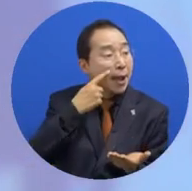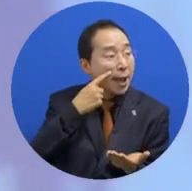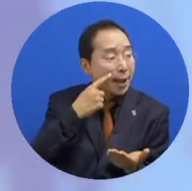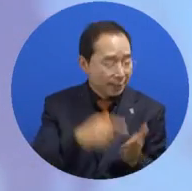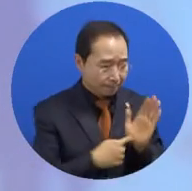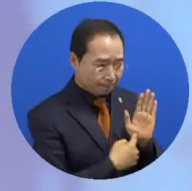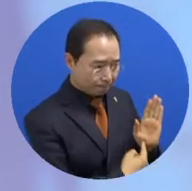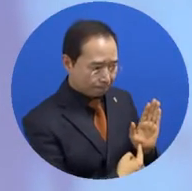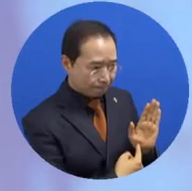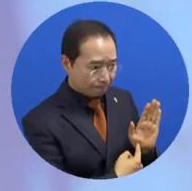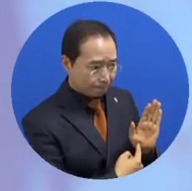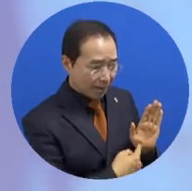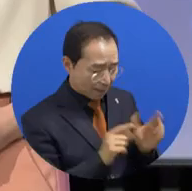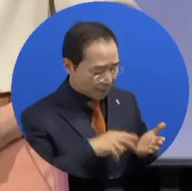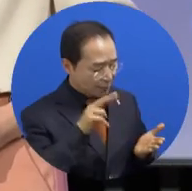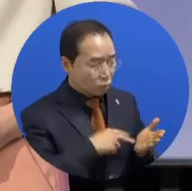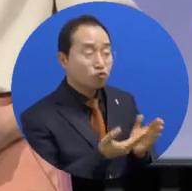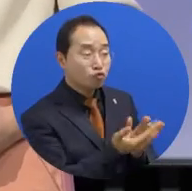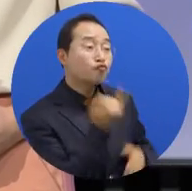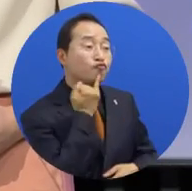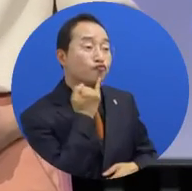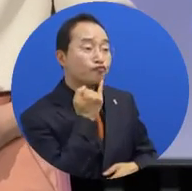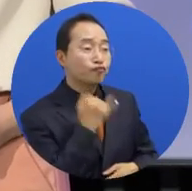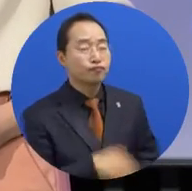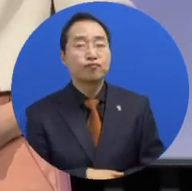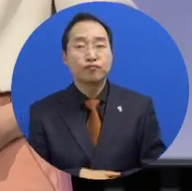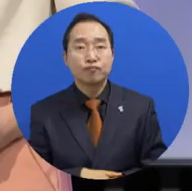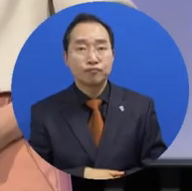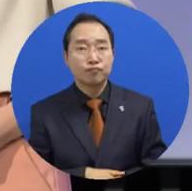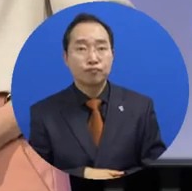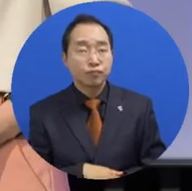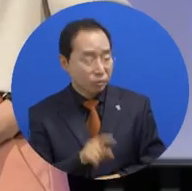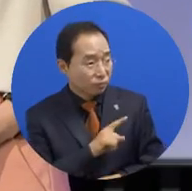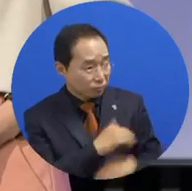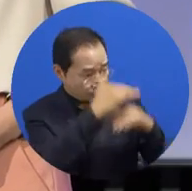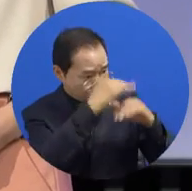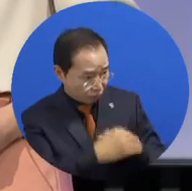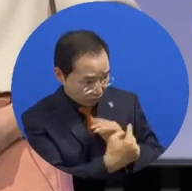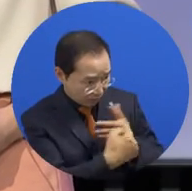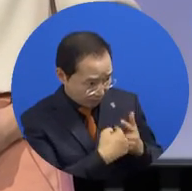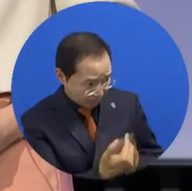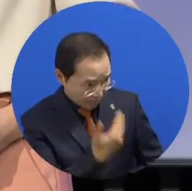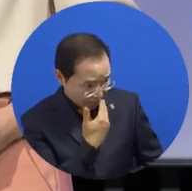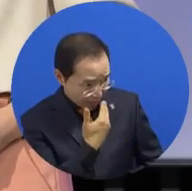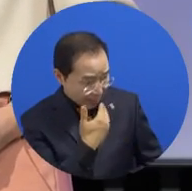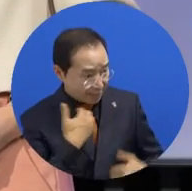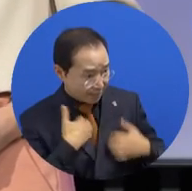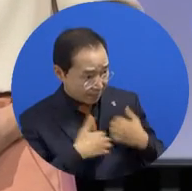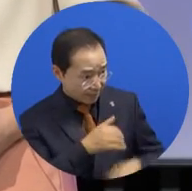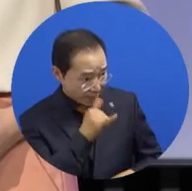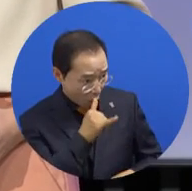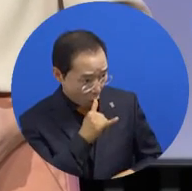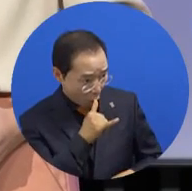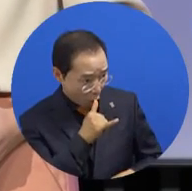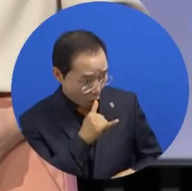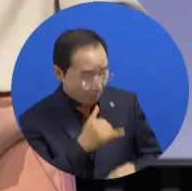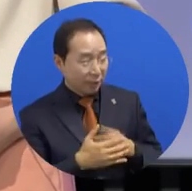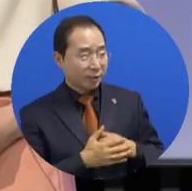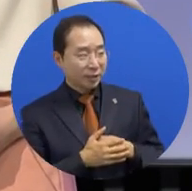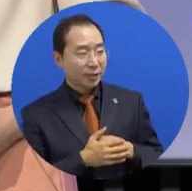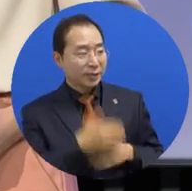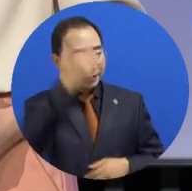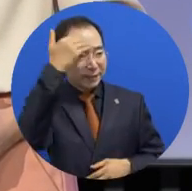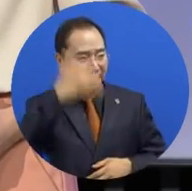이제 읽어보라고 해서 아니면 내가 읽어줘도 돼요. 이렇게 읽어줘서 무슨 얘기인지 알겠는데